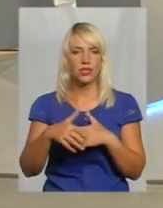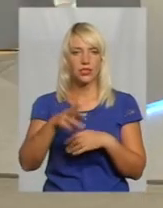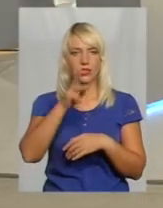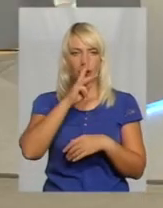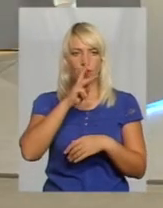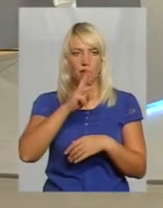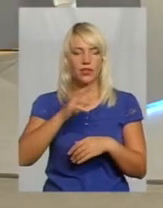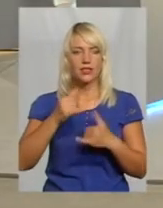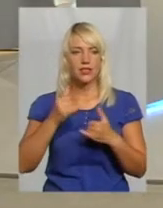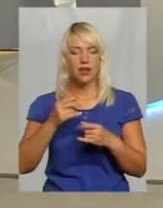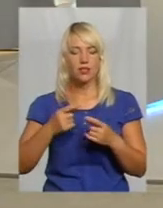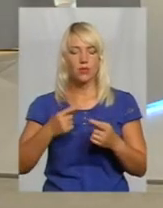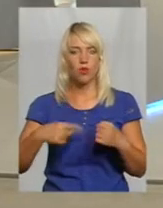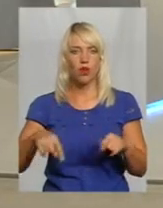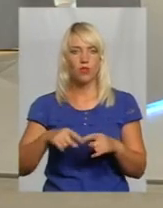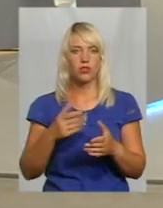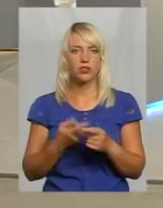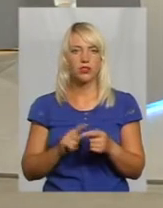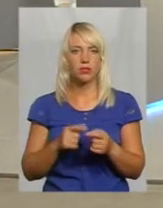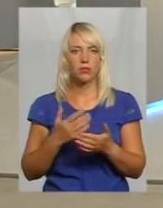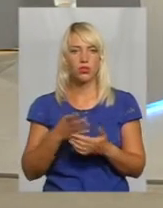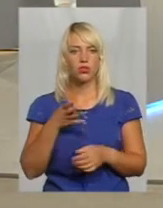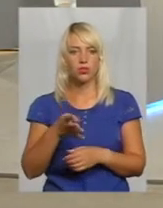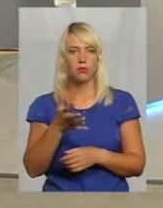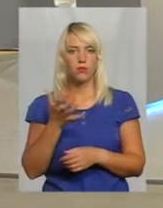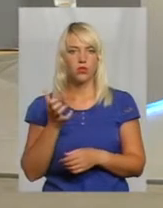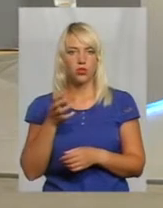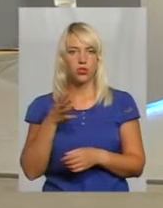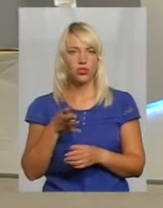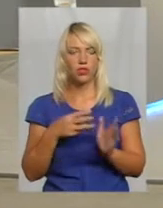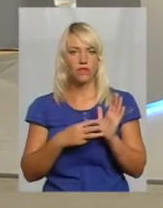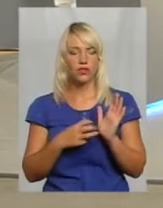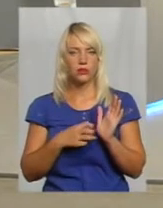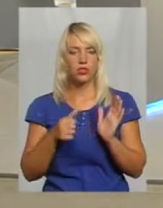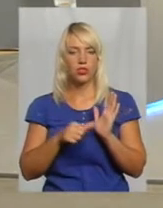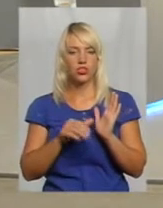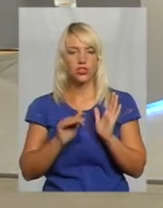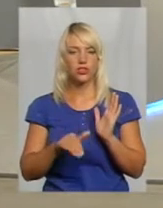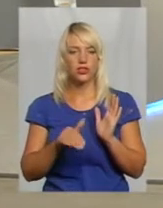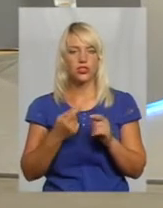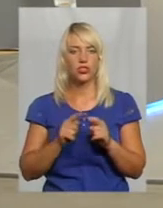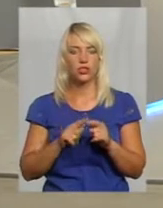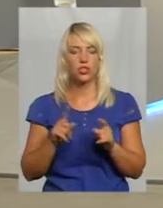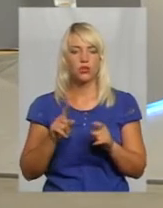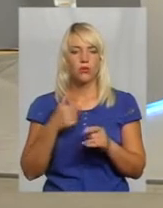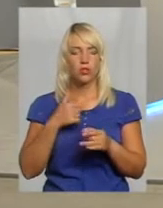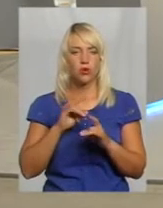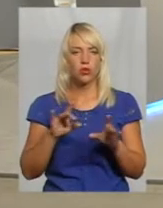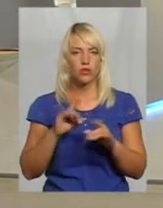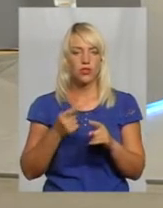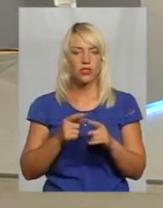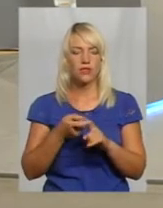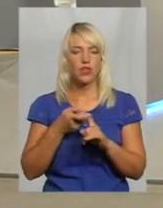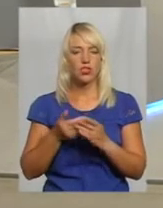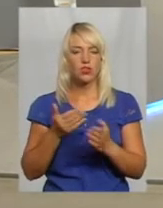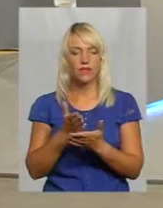плата зараз по галузі в місті – це десь 4500-4800. 6 тисяч, те, яке ми озвучили, це в залежності від стажу